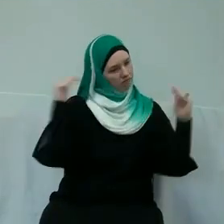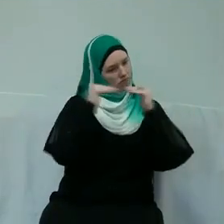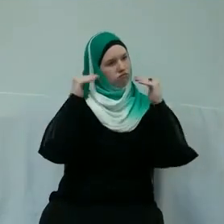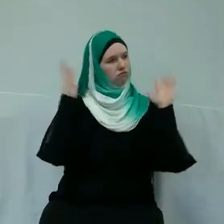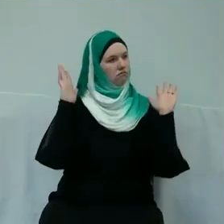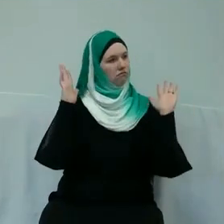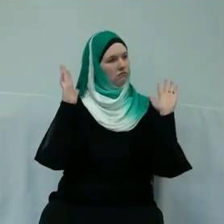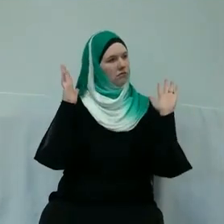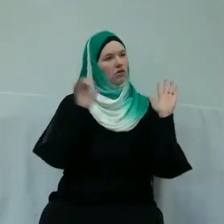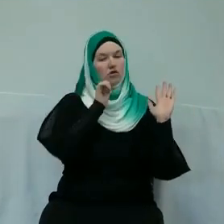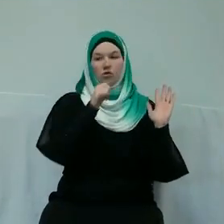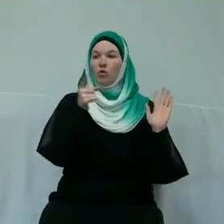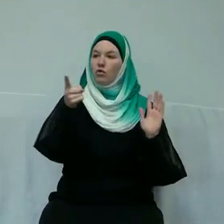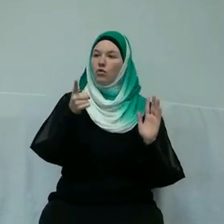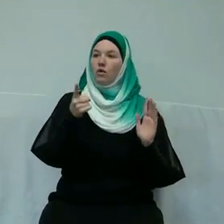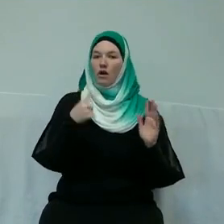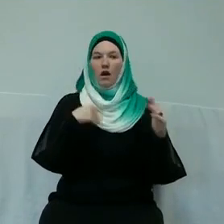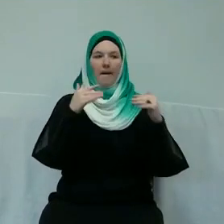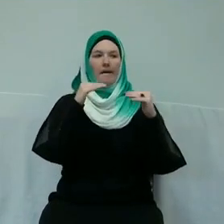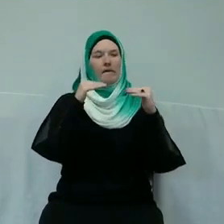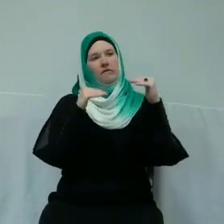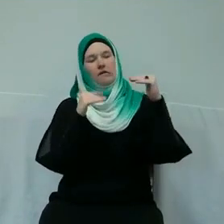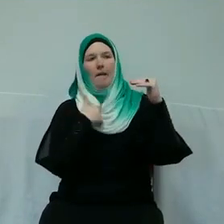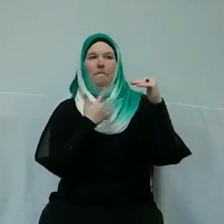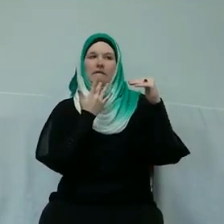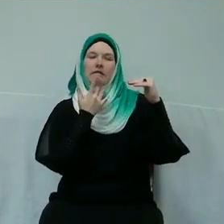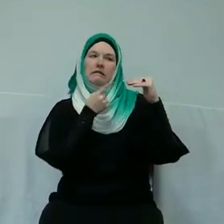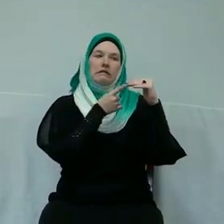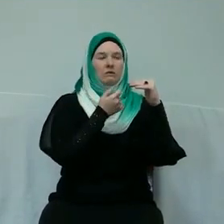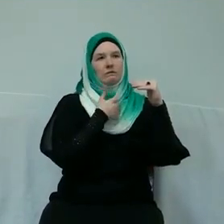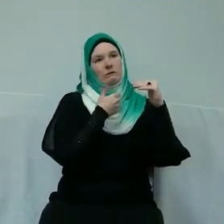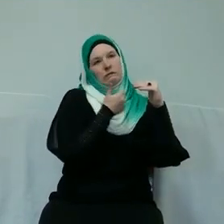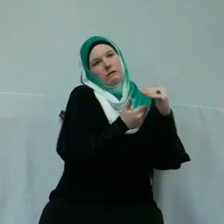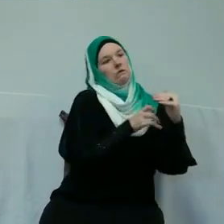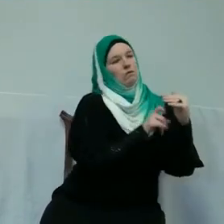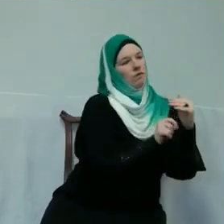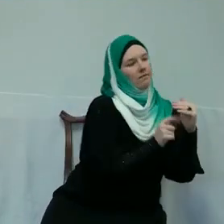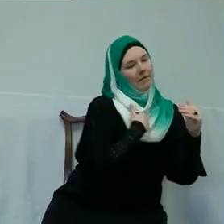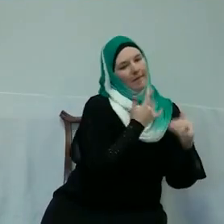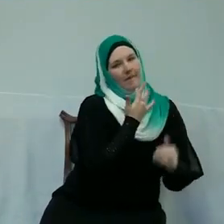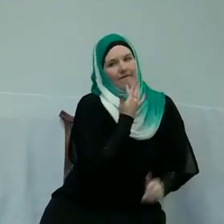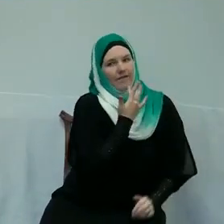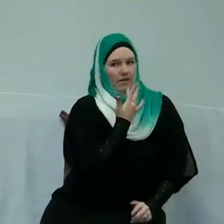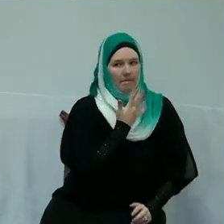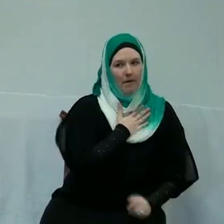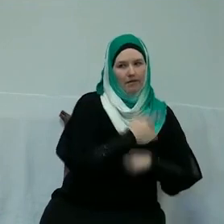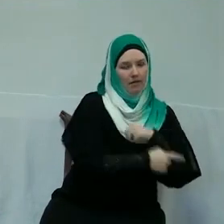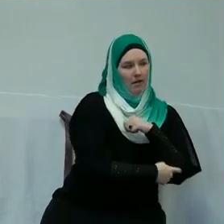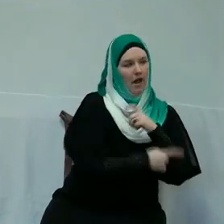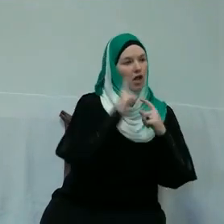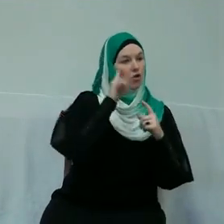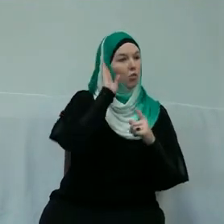تعدلوا. Don't you follow your whims, lest you would tilt justice, and you will tilt